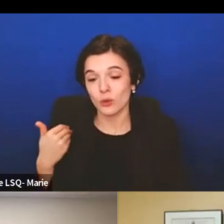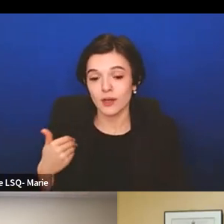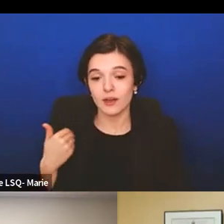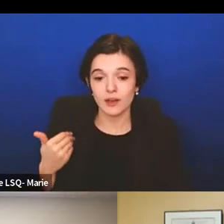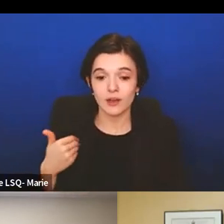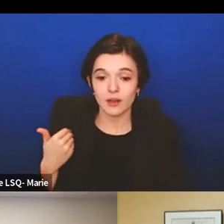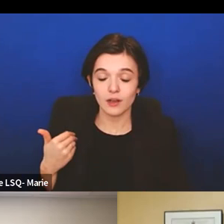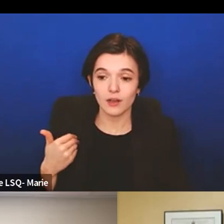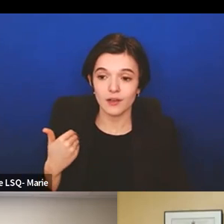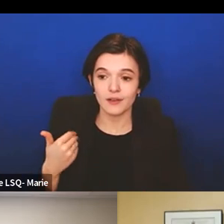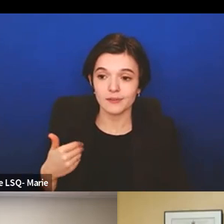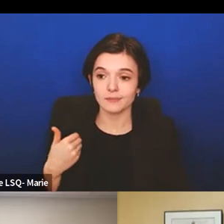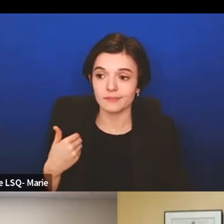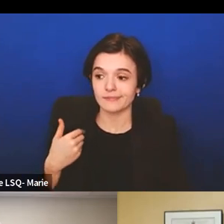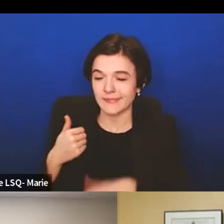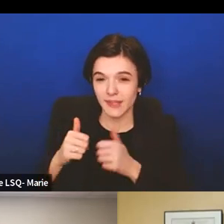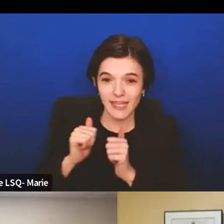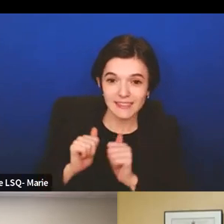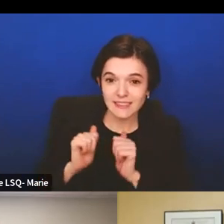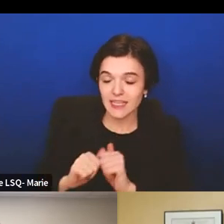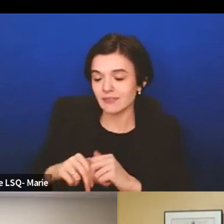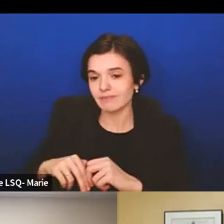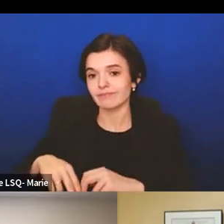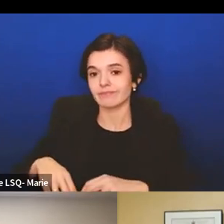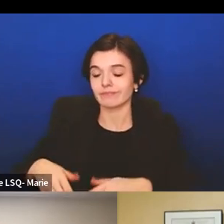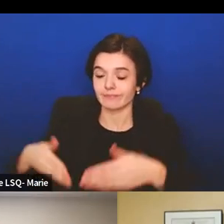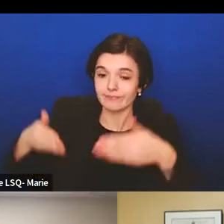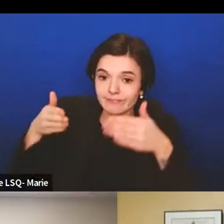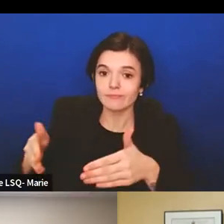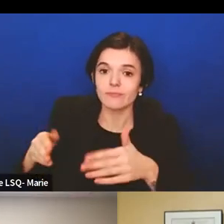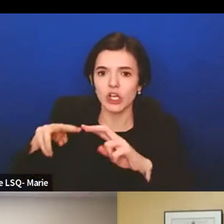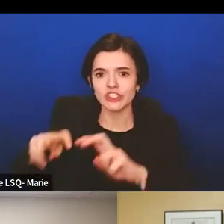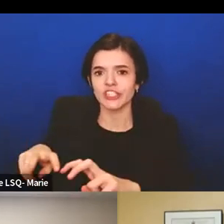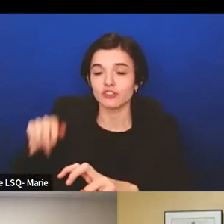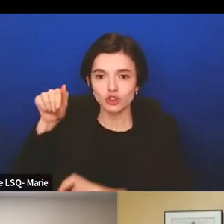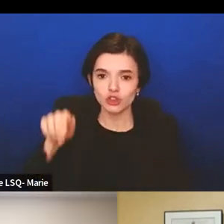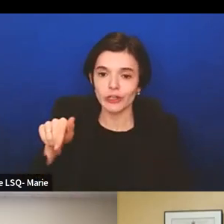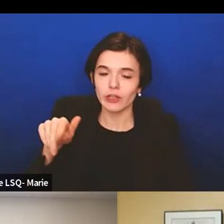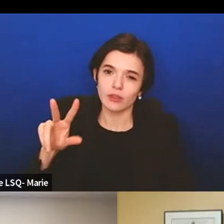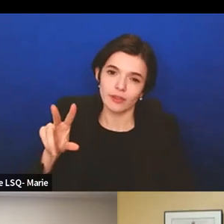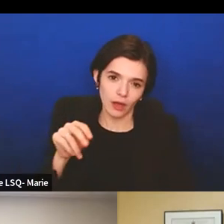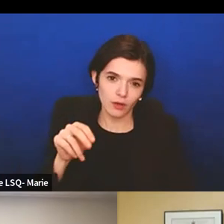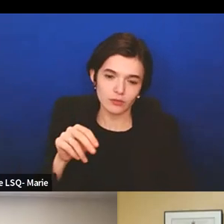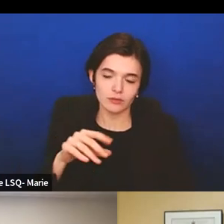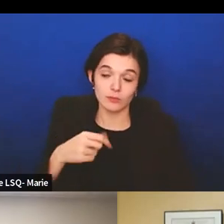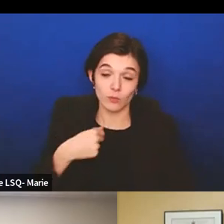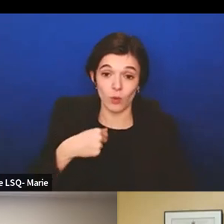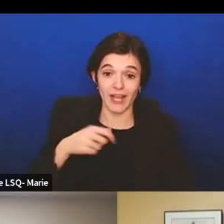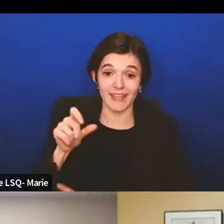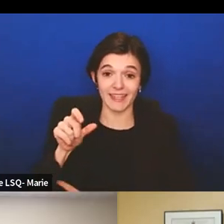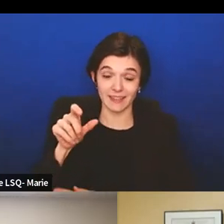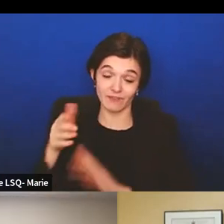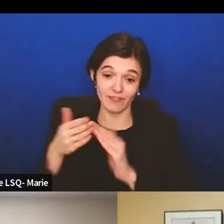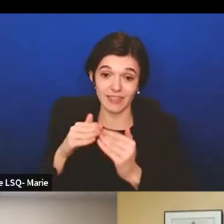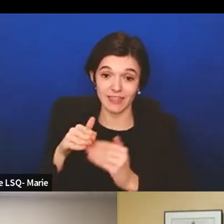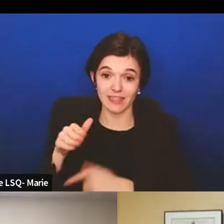ce n'est pas des aspects que nous avons essayé d'investiguer. Et mieux encore, moi, dans ma pratique à Québec City, je